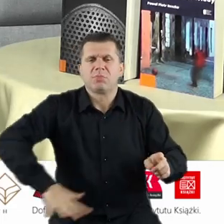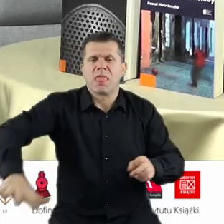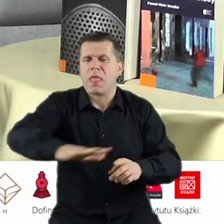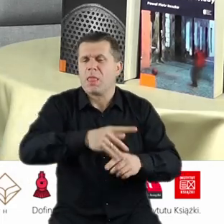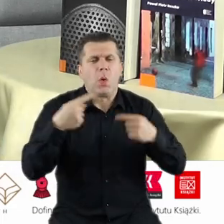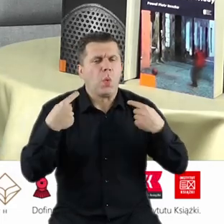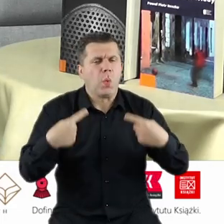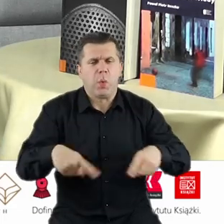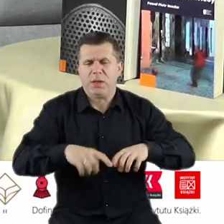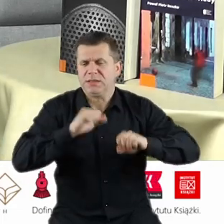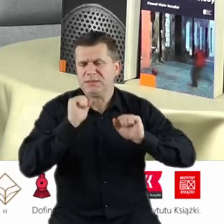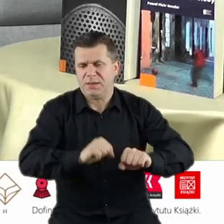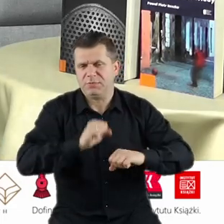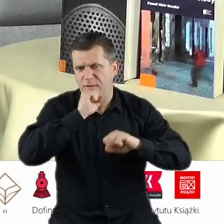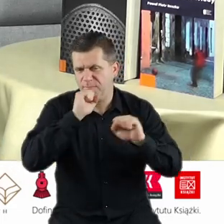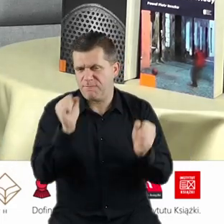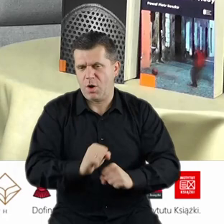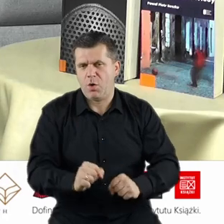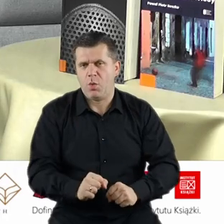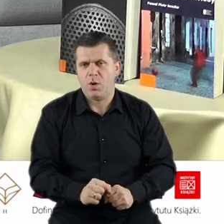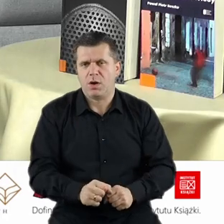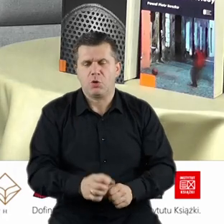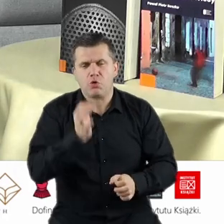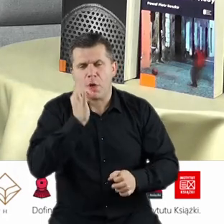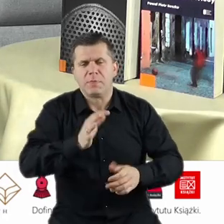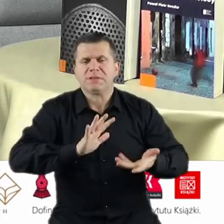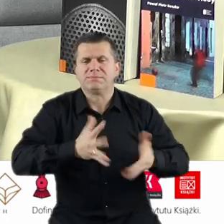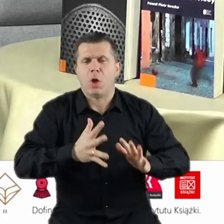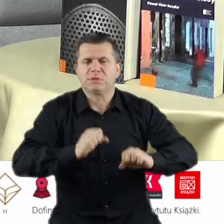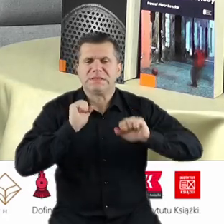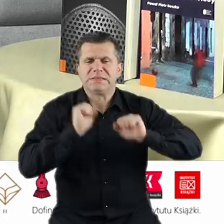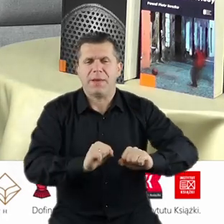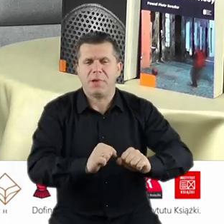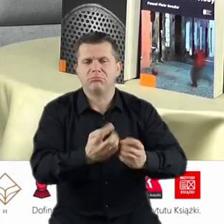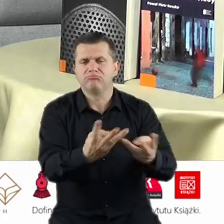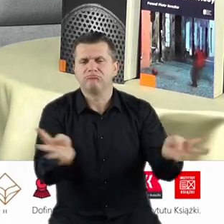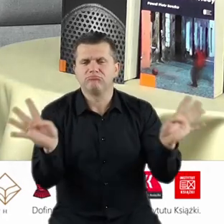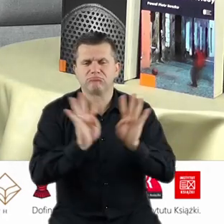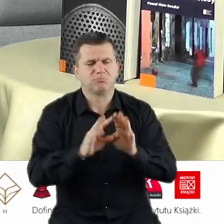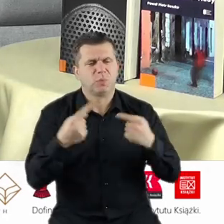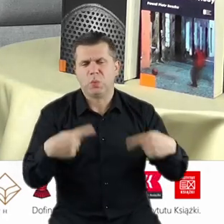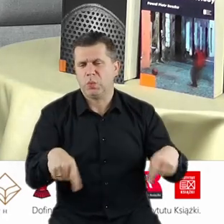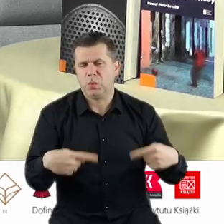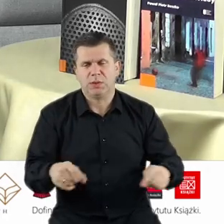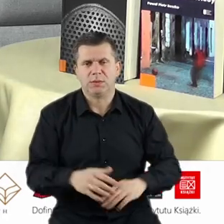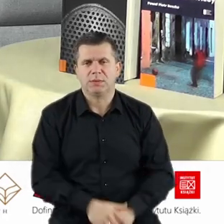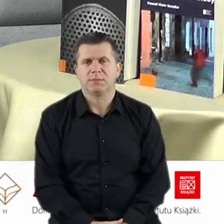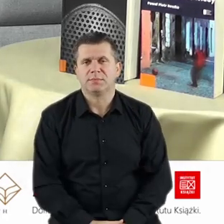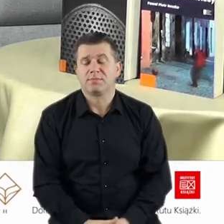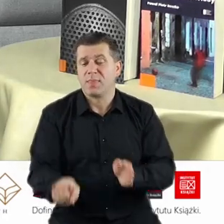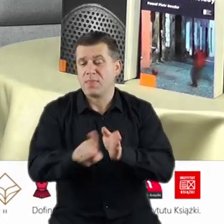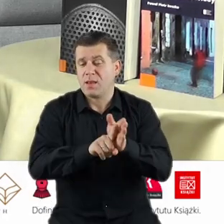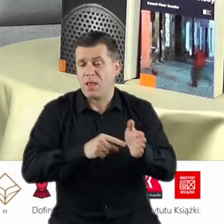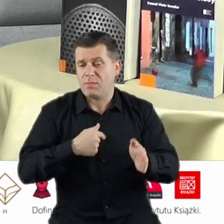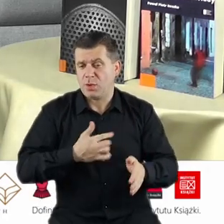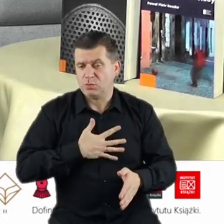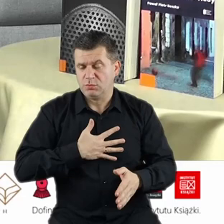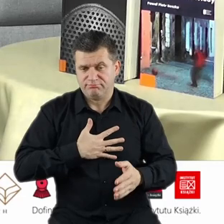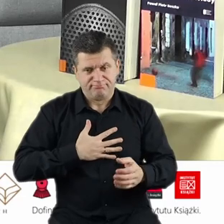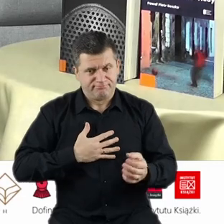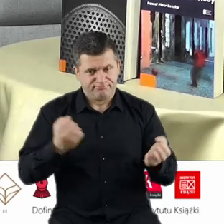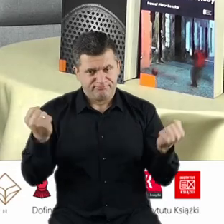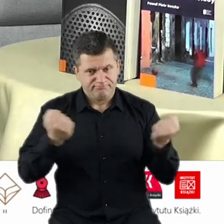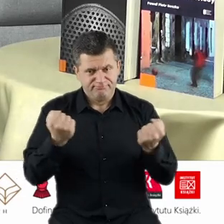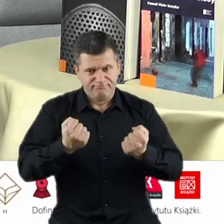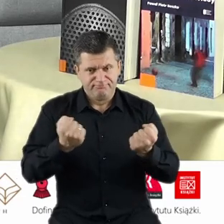były niezabezpieczone praktycznie w żaden sposób. W żaden skuteczny sposób, prawda? I to, co było dla mnie